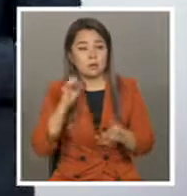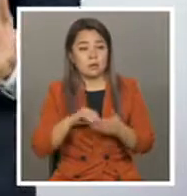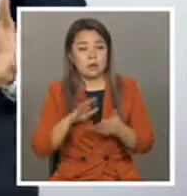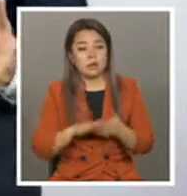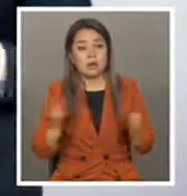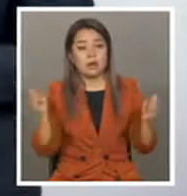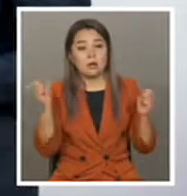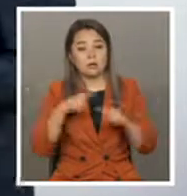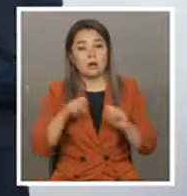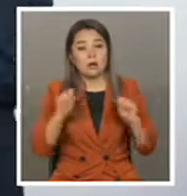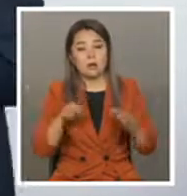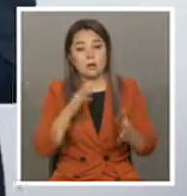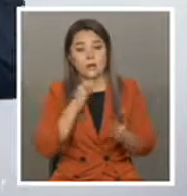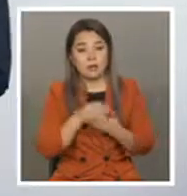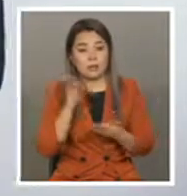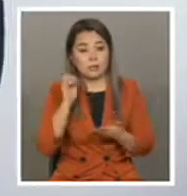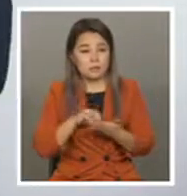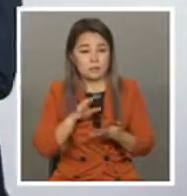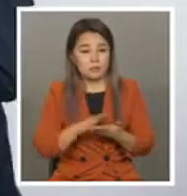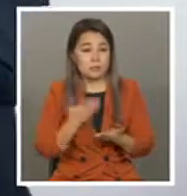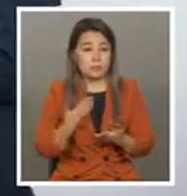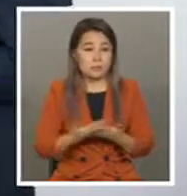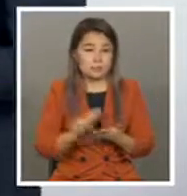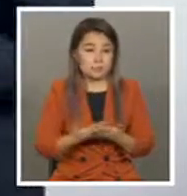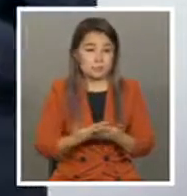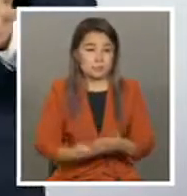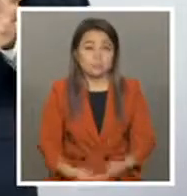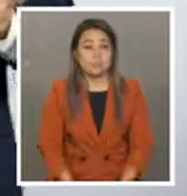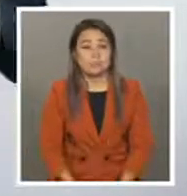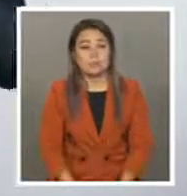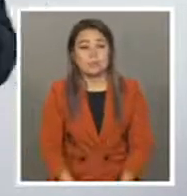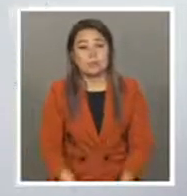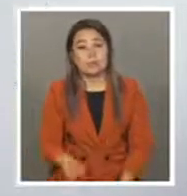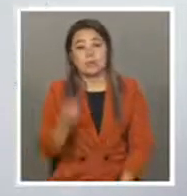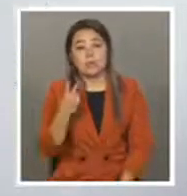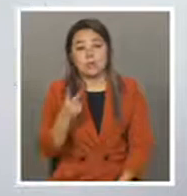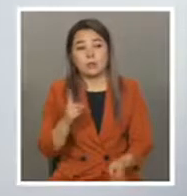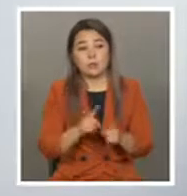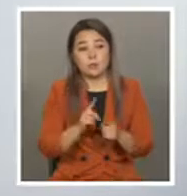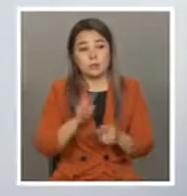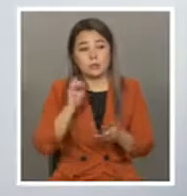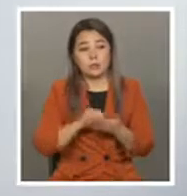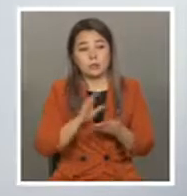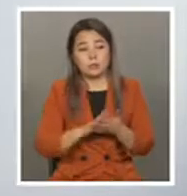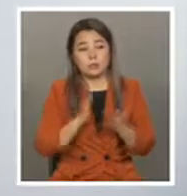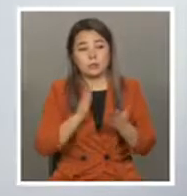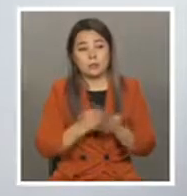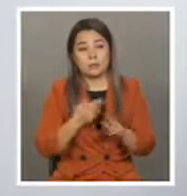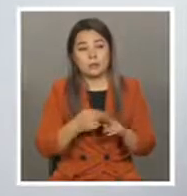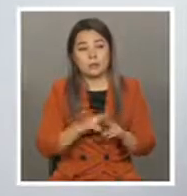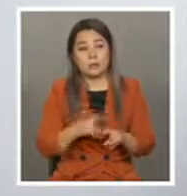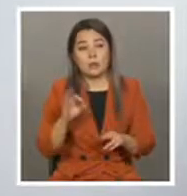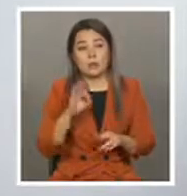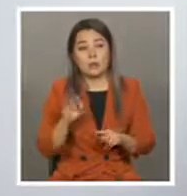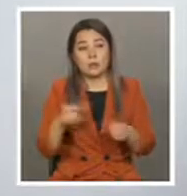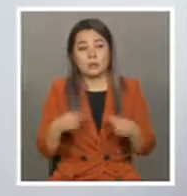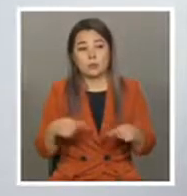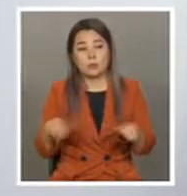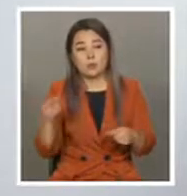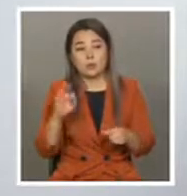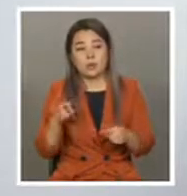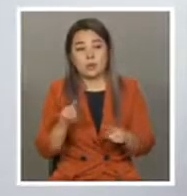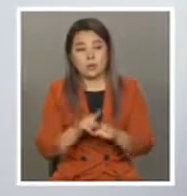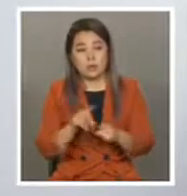анықтай аламыз. Мысалы, екі түбір ол қандай да бір екі сан. Егер олар 0-ден өзге сан болса,